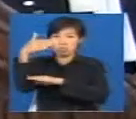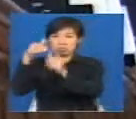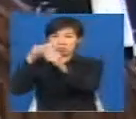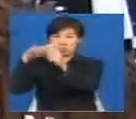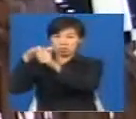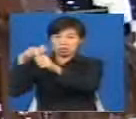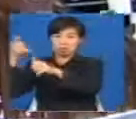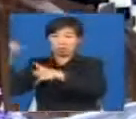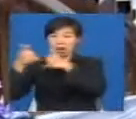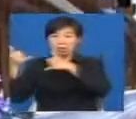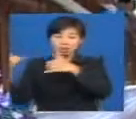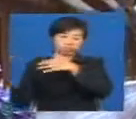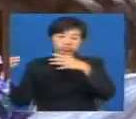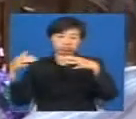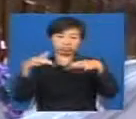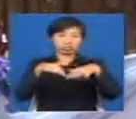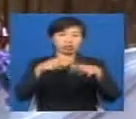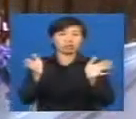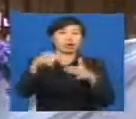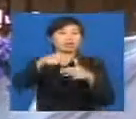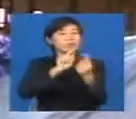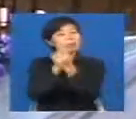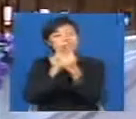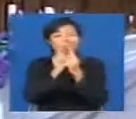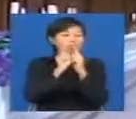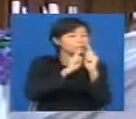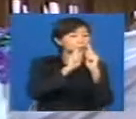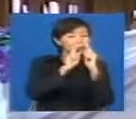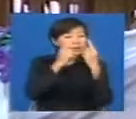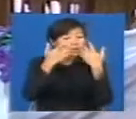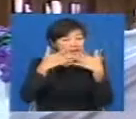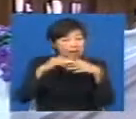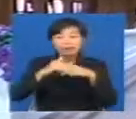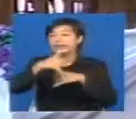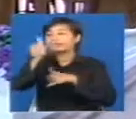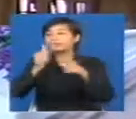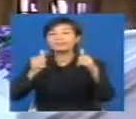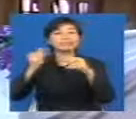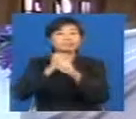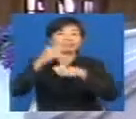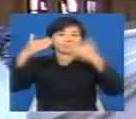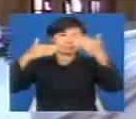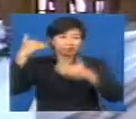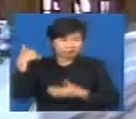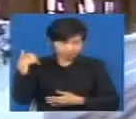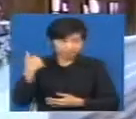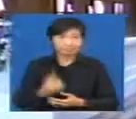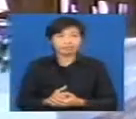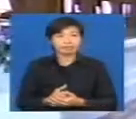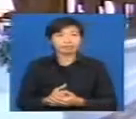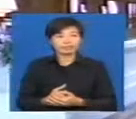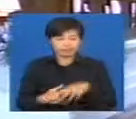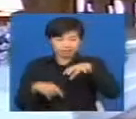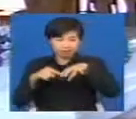ก็จะมารวมกันอยู่ในห้องนี้ทักทายปราศัยได้เจอกันนะครับจากนั้นก็ไปทำกิจการอย่างอื่นอีกนายหนึ่งก็ห้องพัก ซึ่งรับรอง